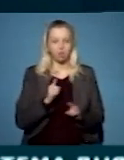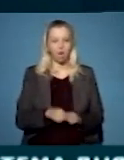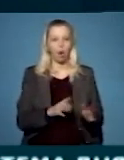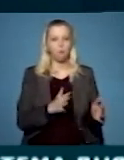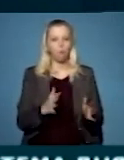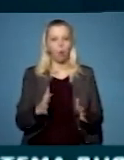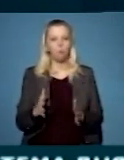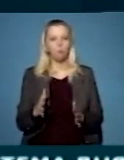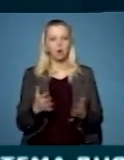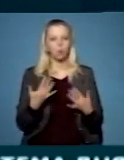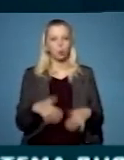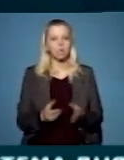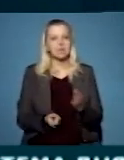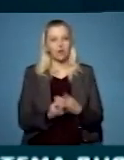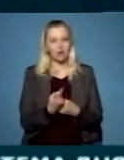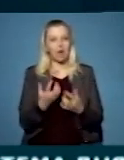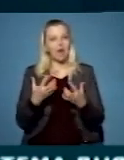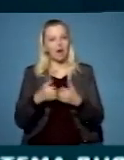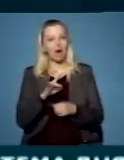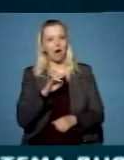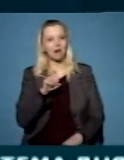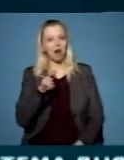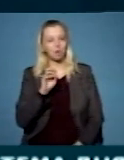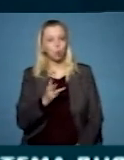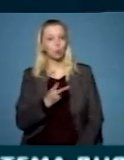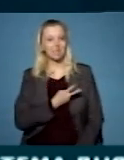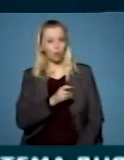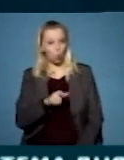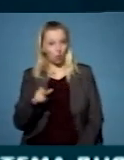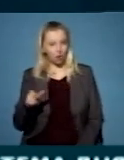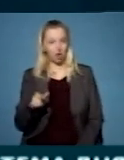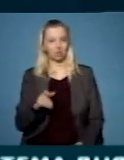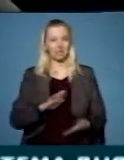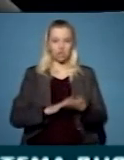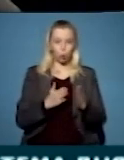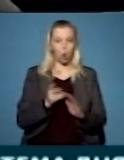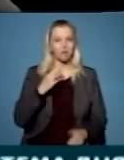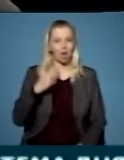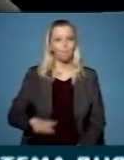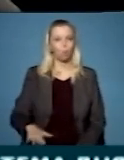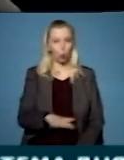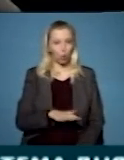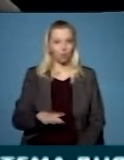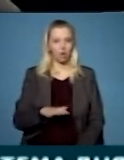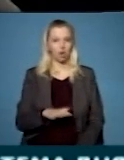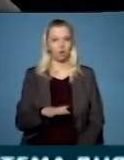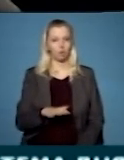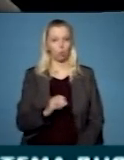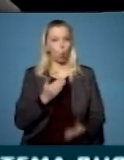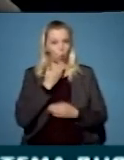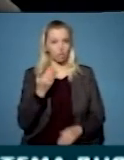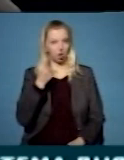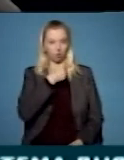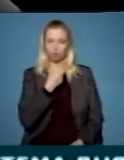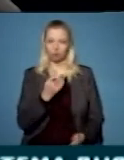що з'явилися вже радари, хоч трошечки буде змінить ситуацію на Буковині, яка останній рік не